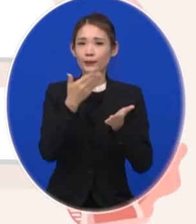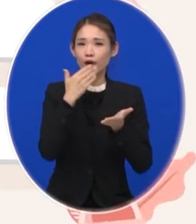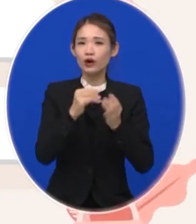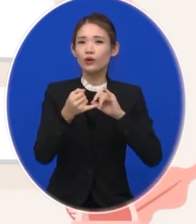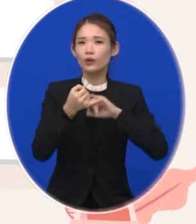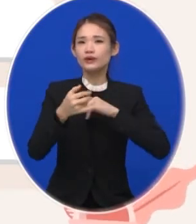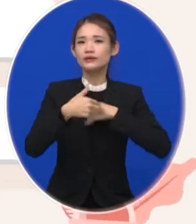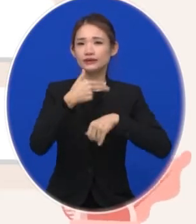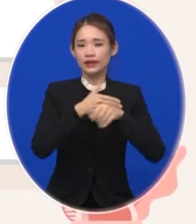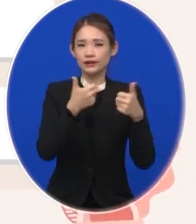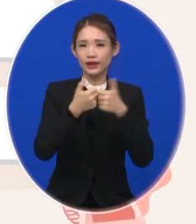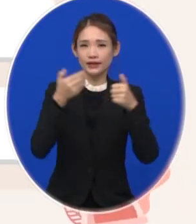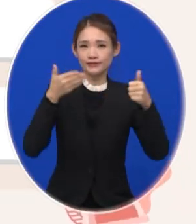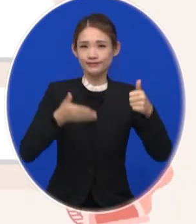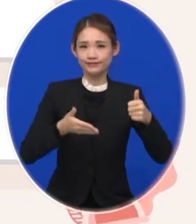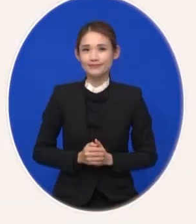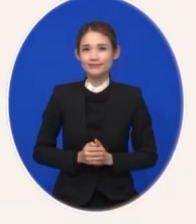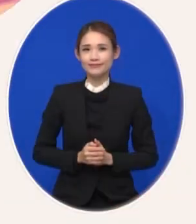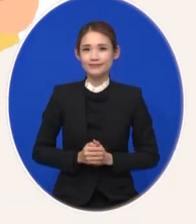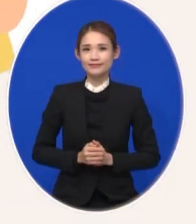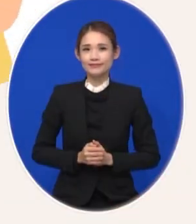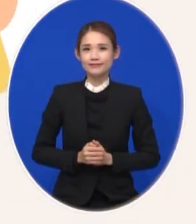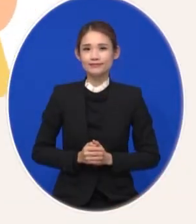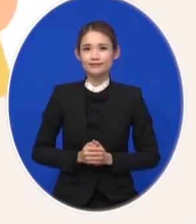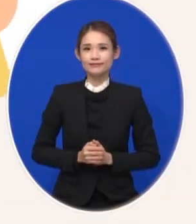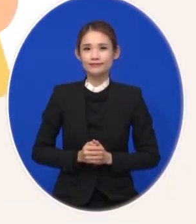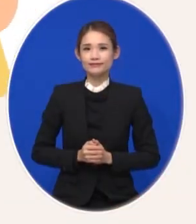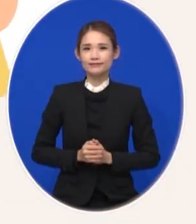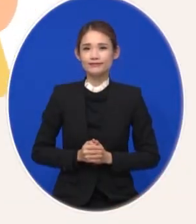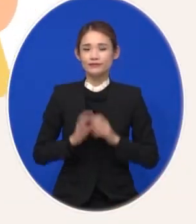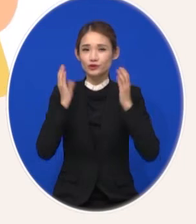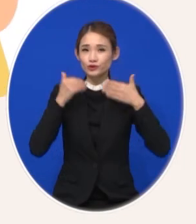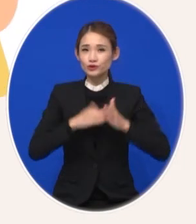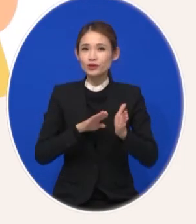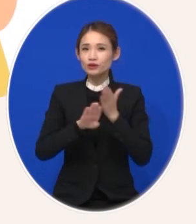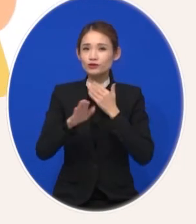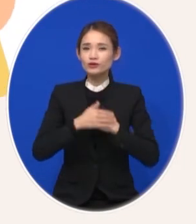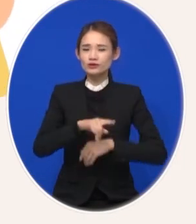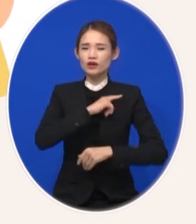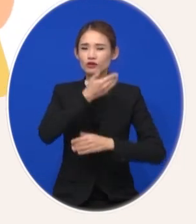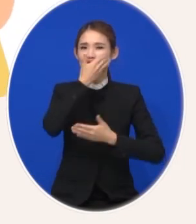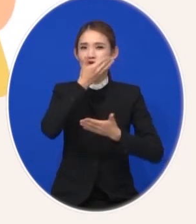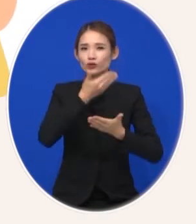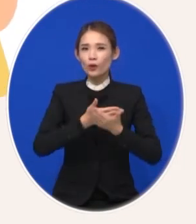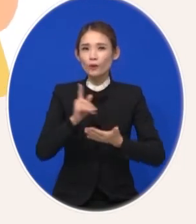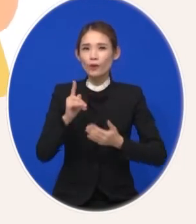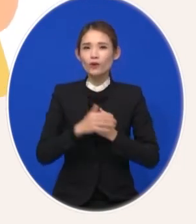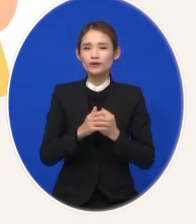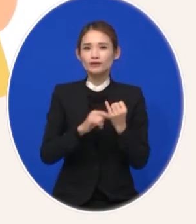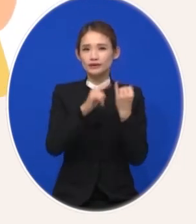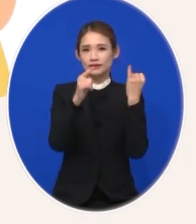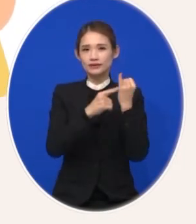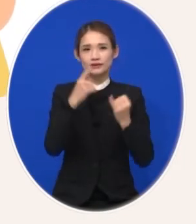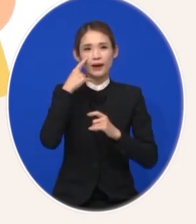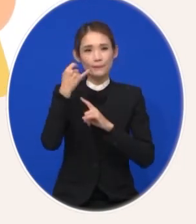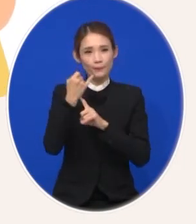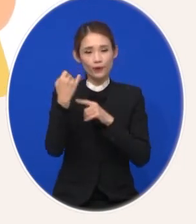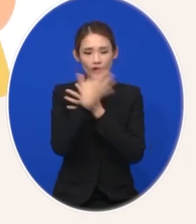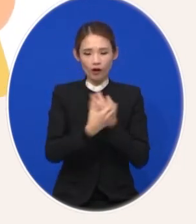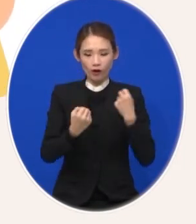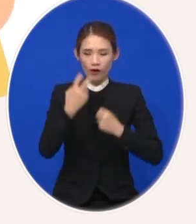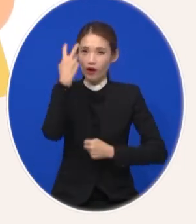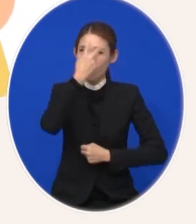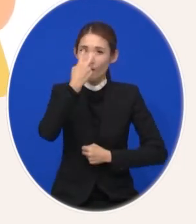복용은 반드시 의사와 상의해야 합니다. 출산 후 가장 중요한 것은 산모의 건강 관리와